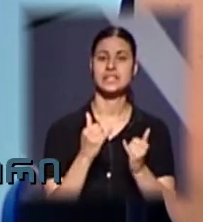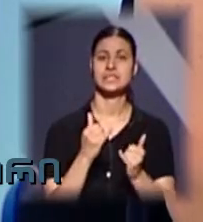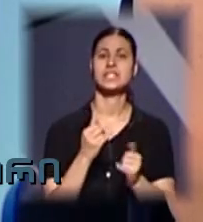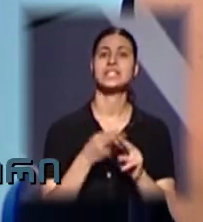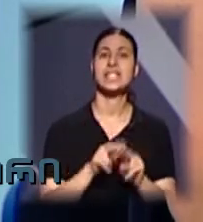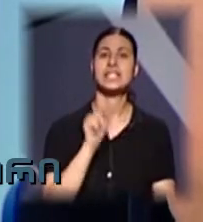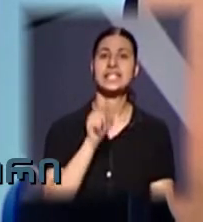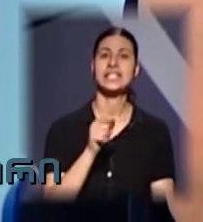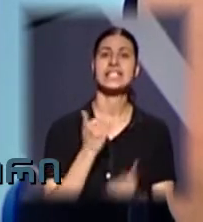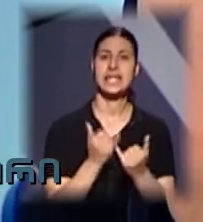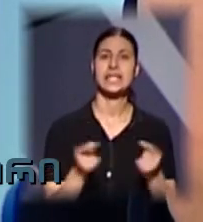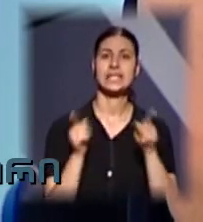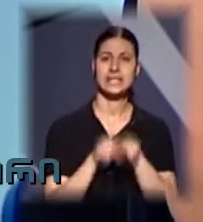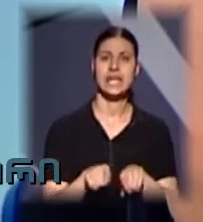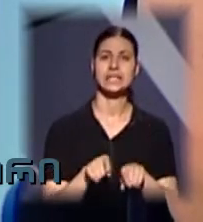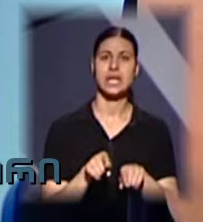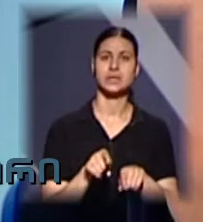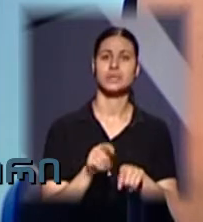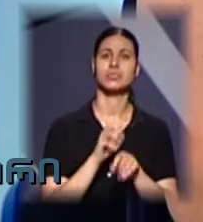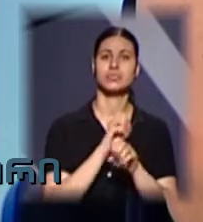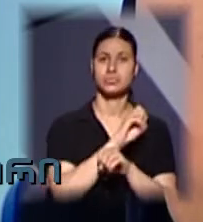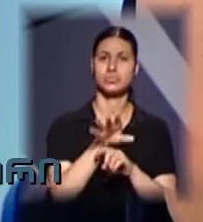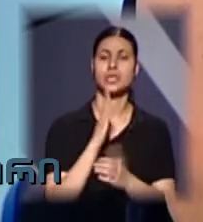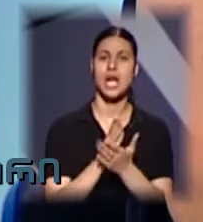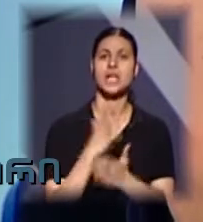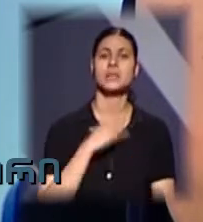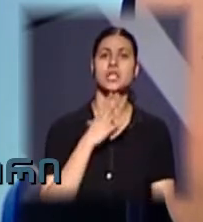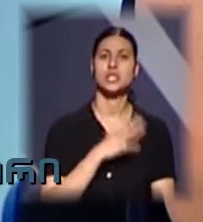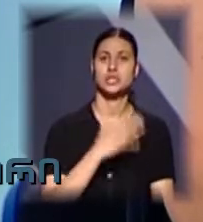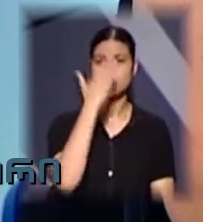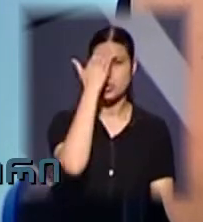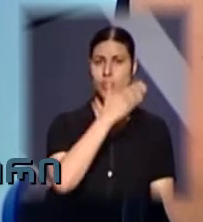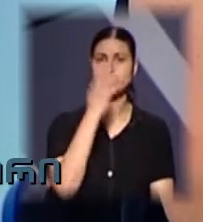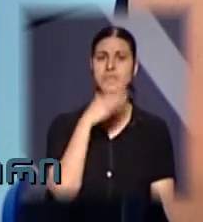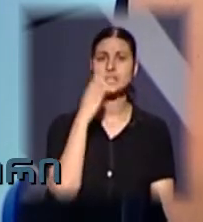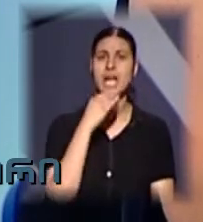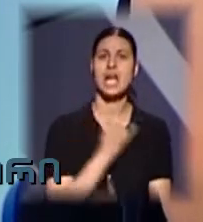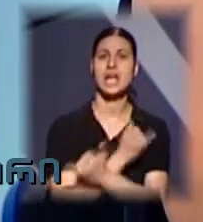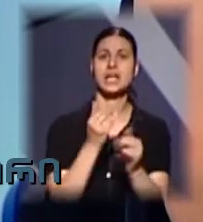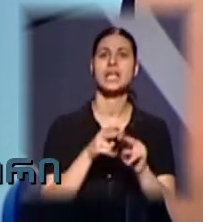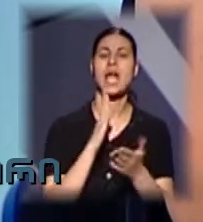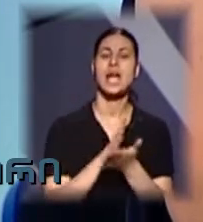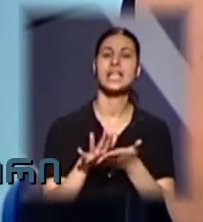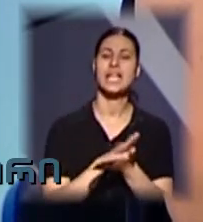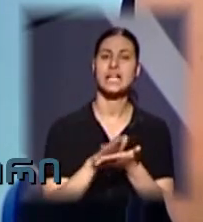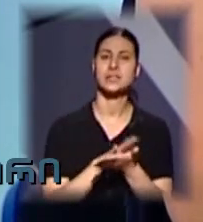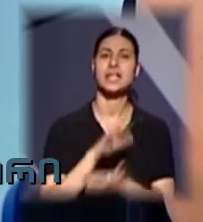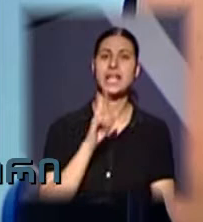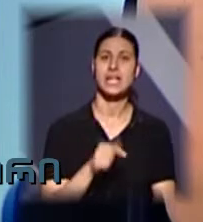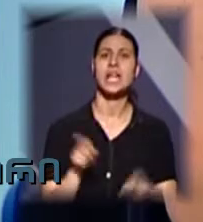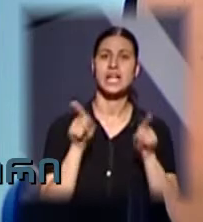ის დღესაც ამარაგებს გარკვეულ ნაწილს თბილისის მოსახლეობას წყლით ხდება მისი გაწმენდა და